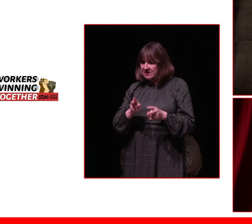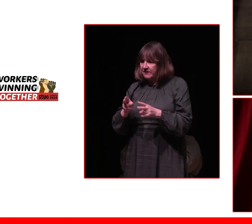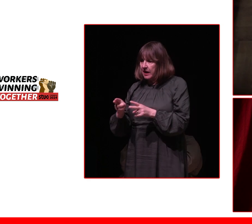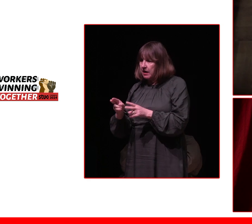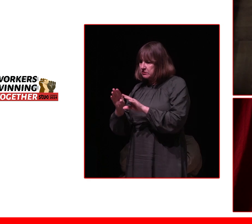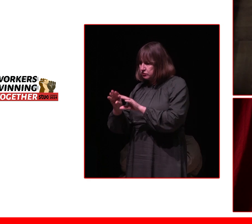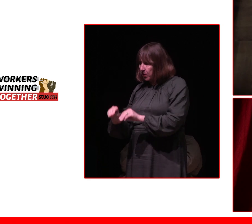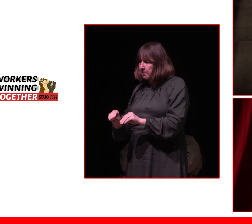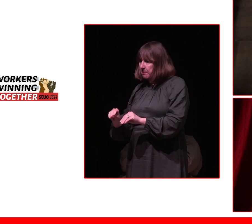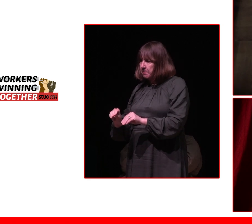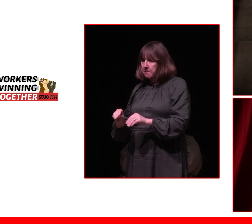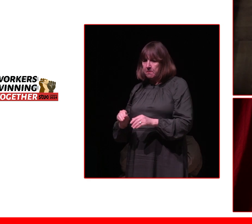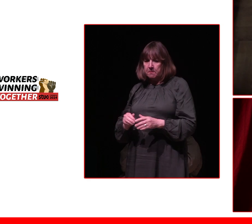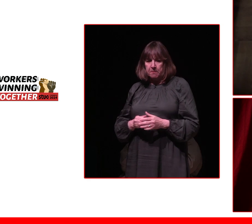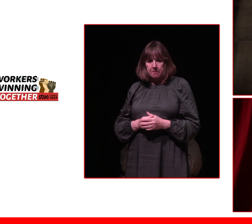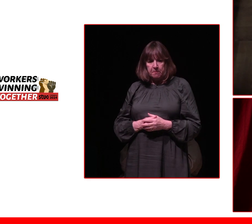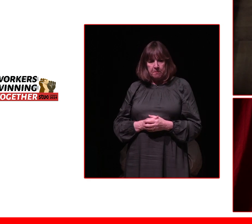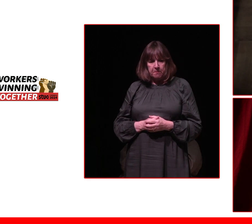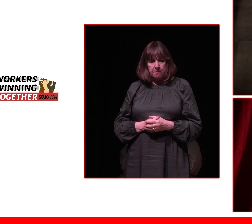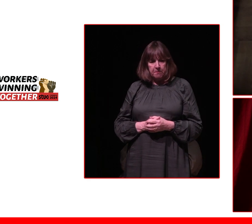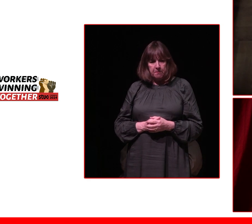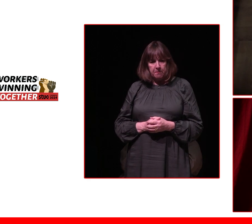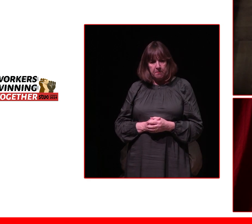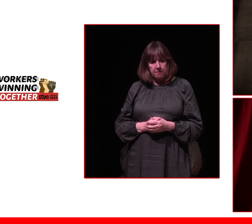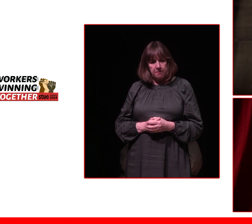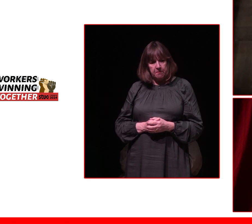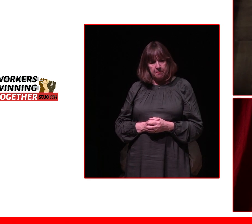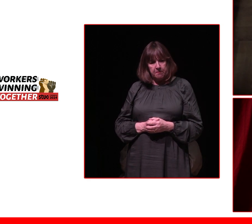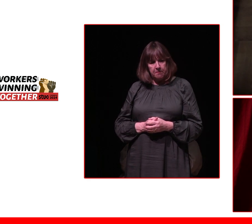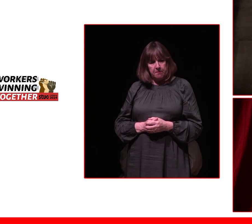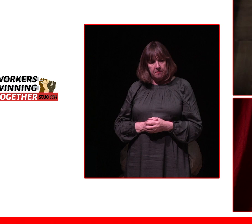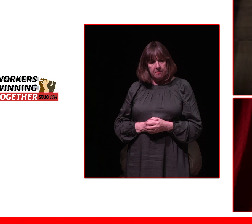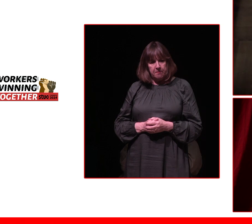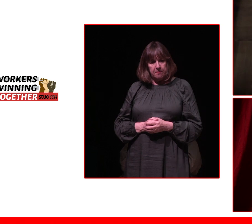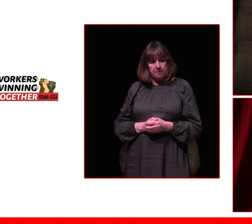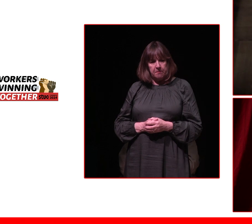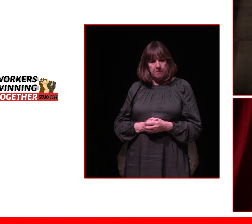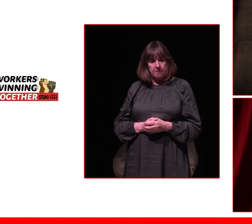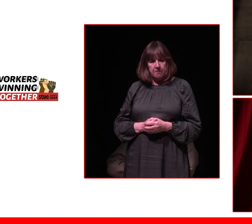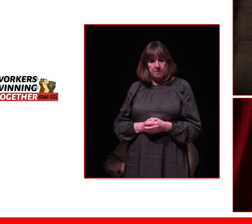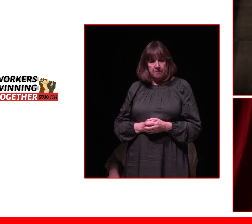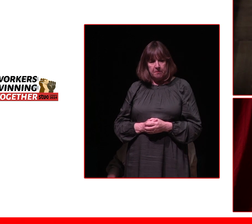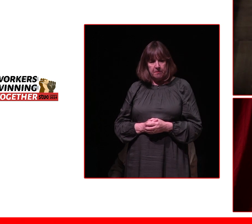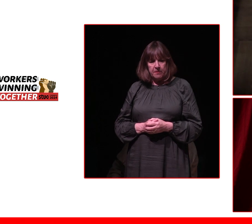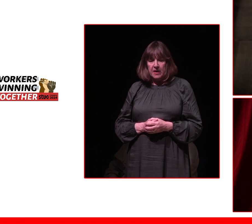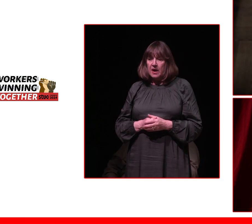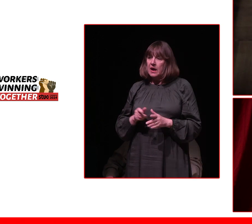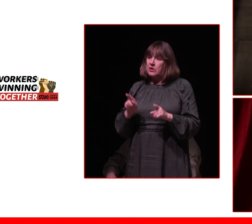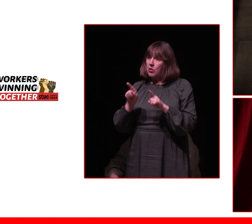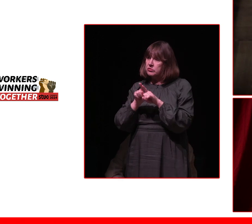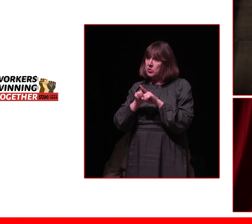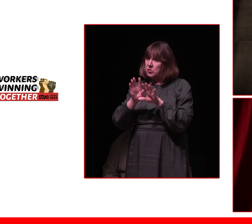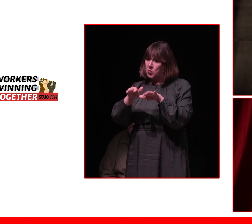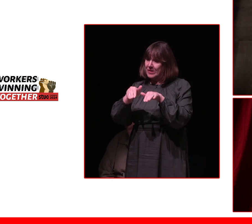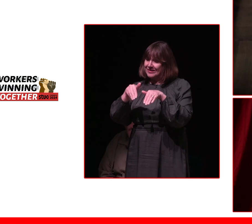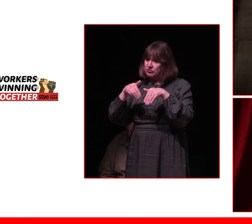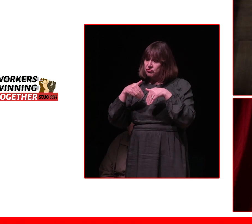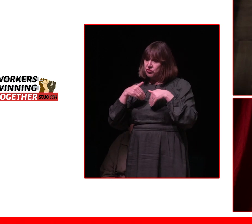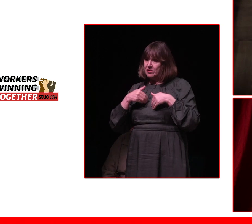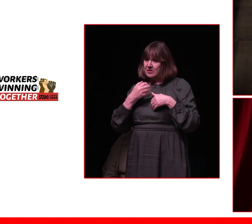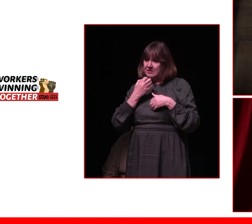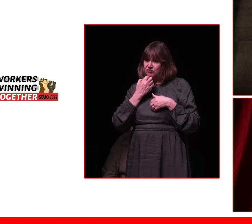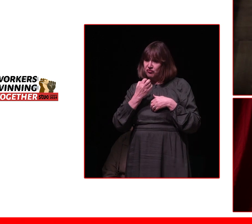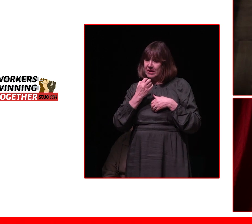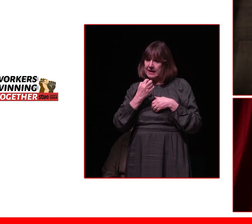Palestine. وسحب الجيش الإسرائيلي من قطاع غزة فوراً. and withdrawal of the Israeli military